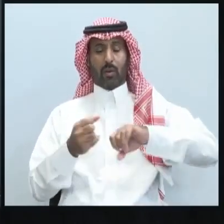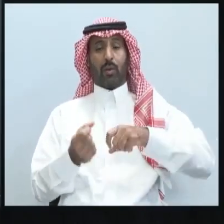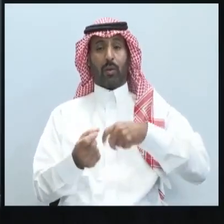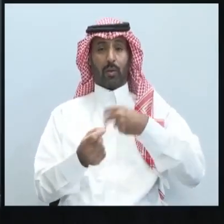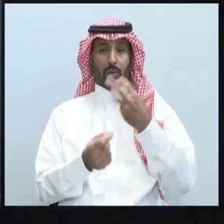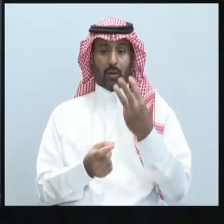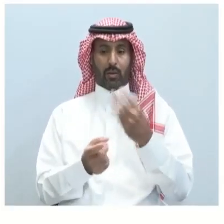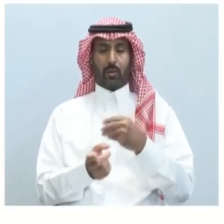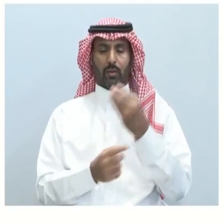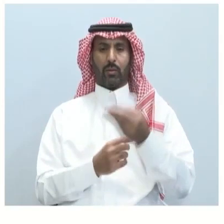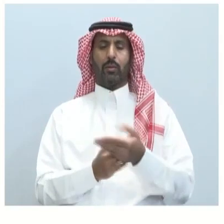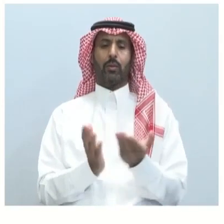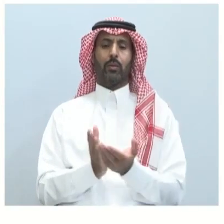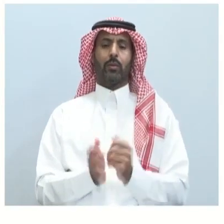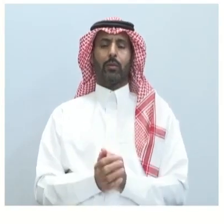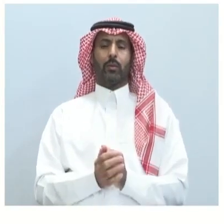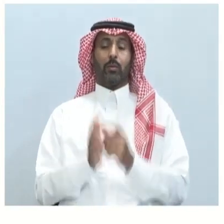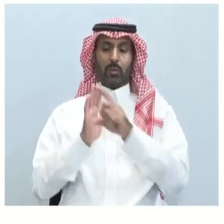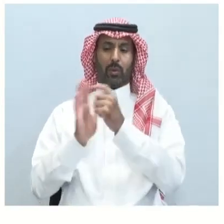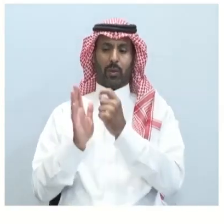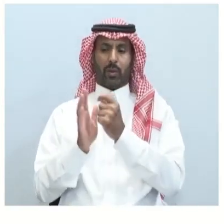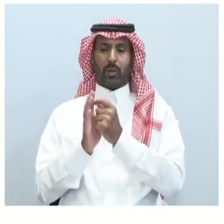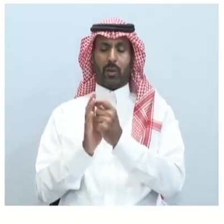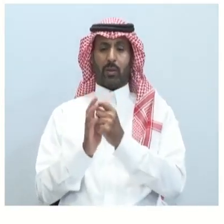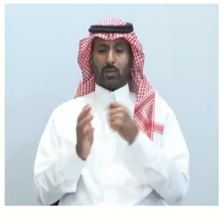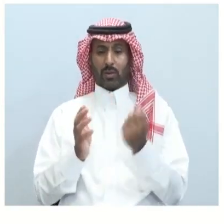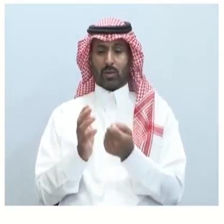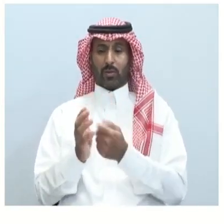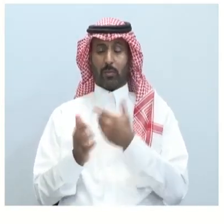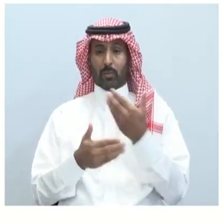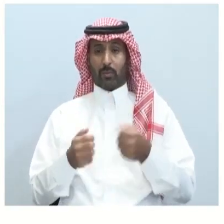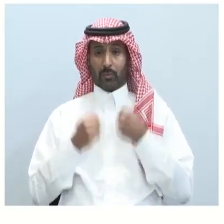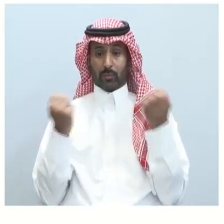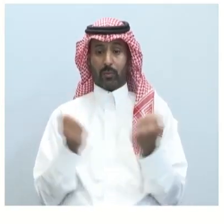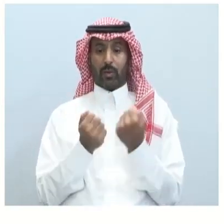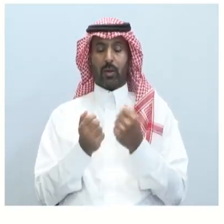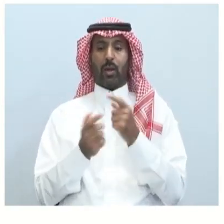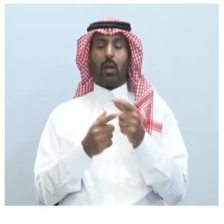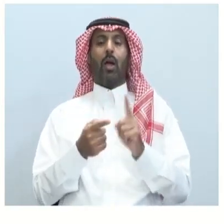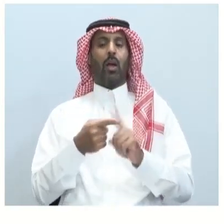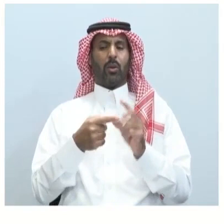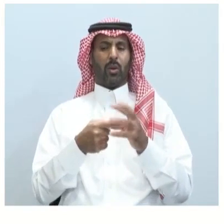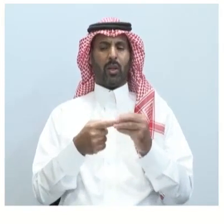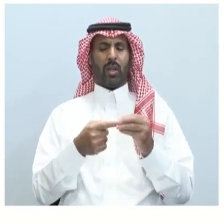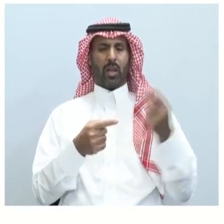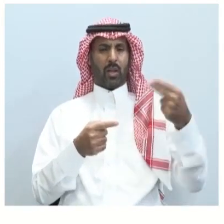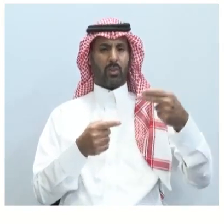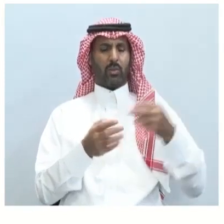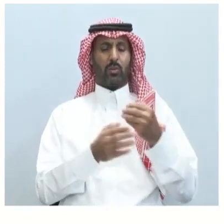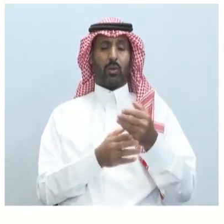درسنا اليوم ان شاء الله سوف يكون بعنوان مسائل تدريبيه على ايونات الهيدروجين